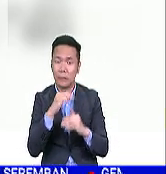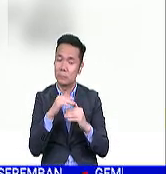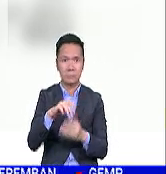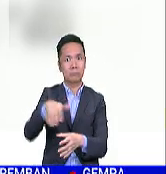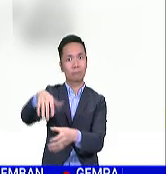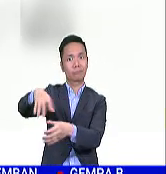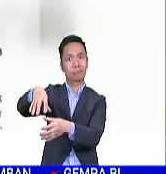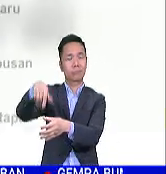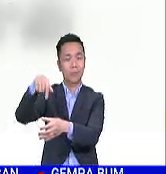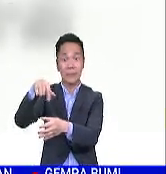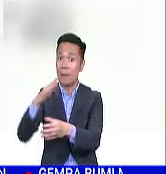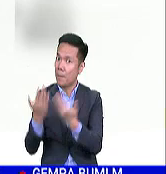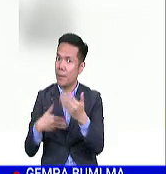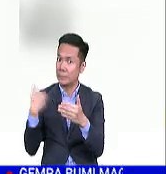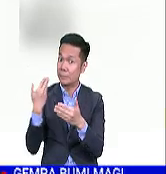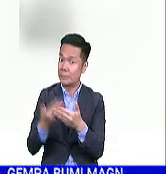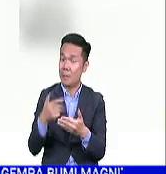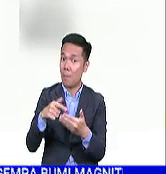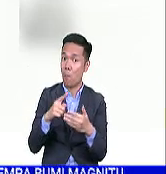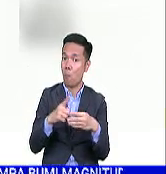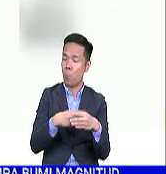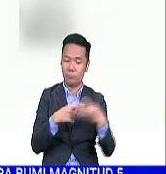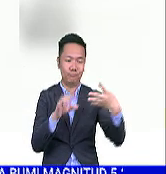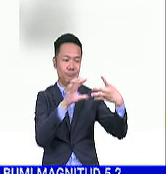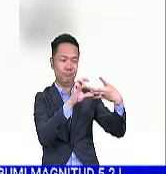tinggi dijangka berterusan hingga pertengahan bulan ini.